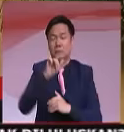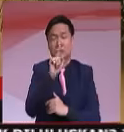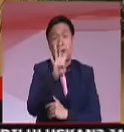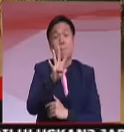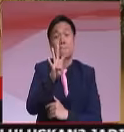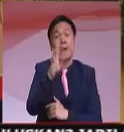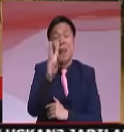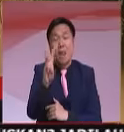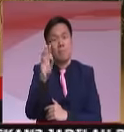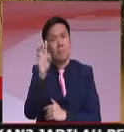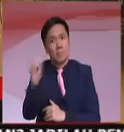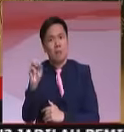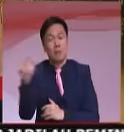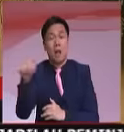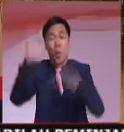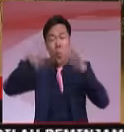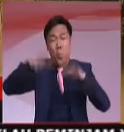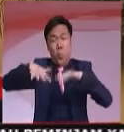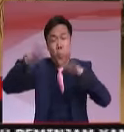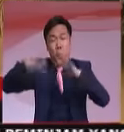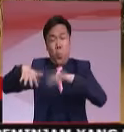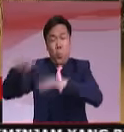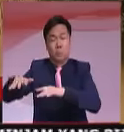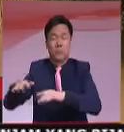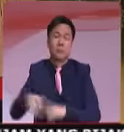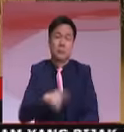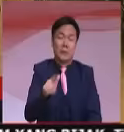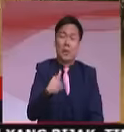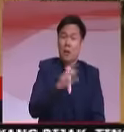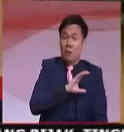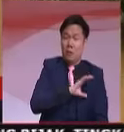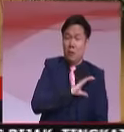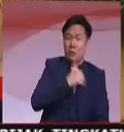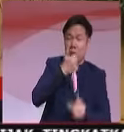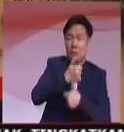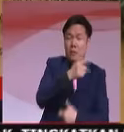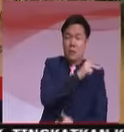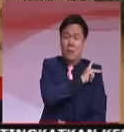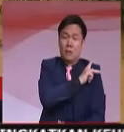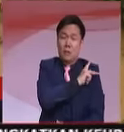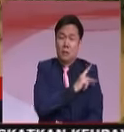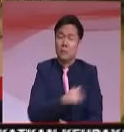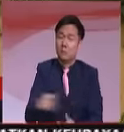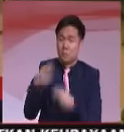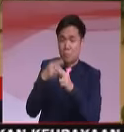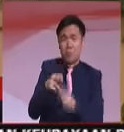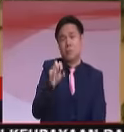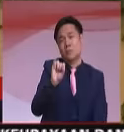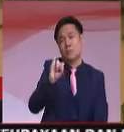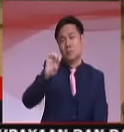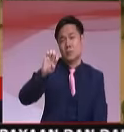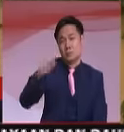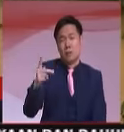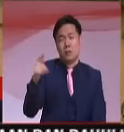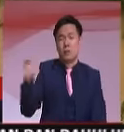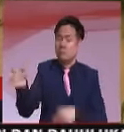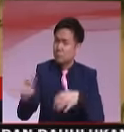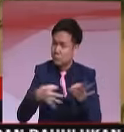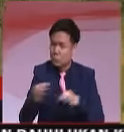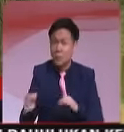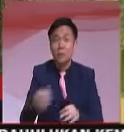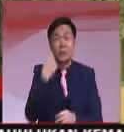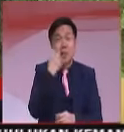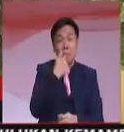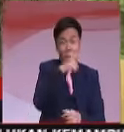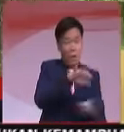susulan hujan berterusan pemangku ketua polis daerah go musang di spcf Junsu berkata penduduk yang mau keluar